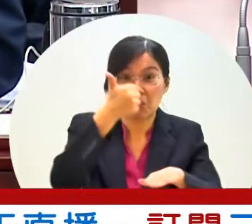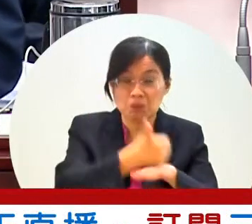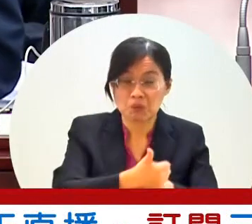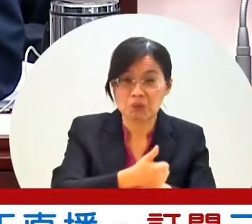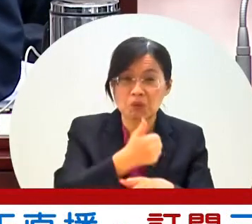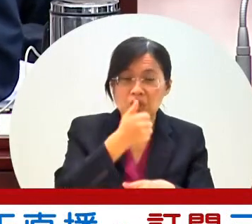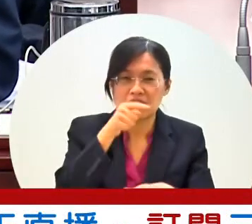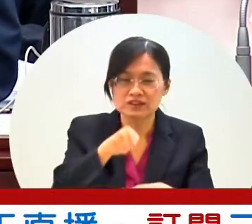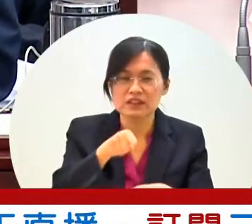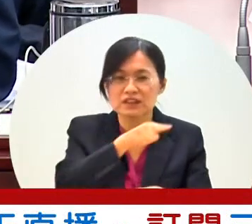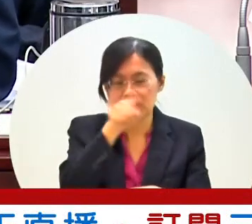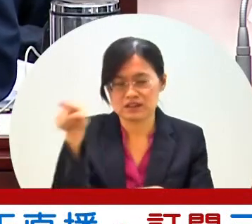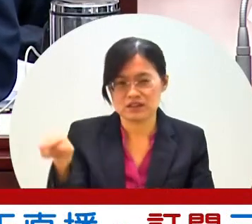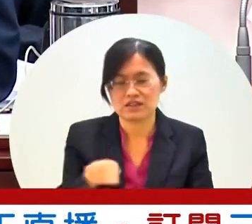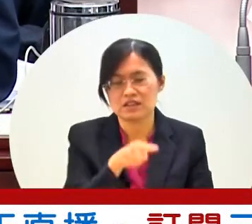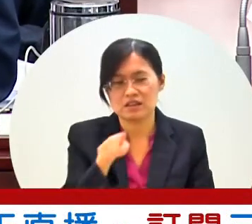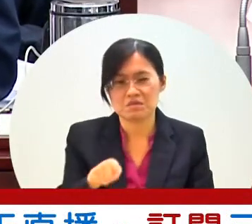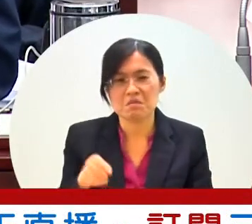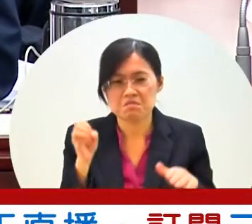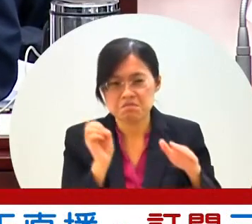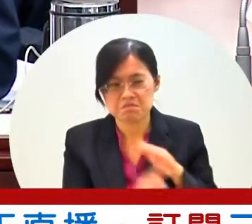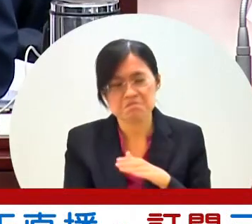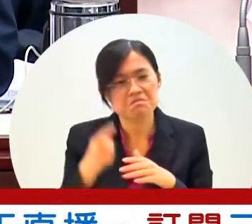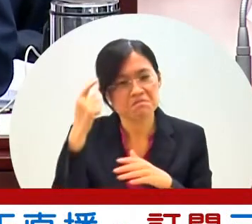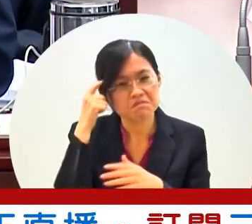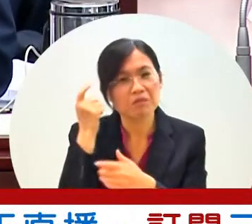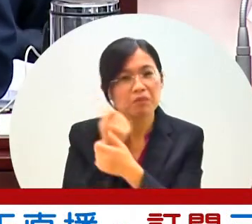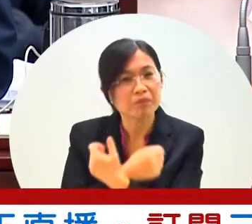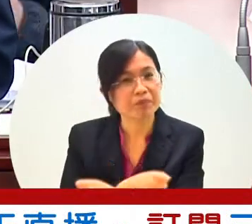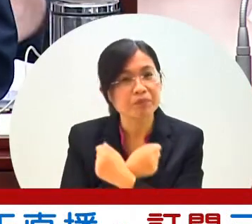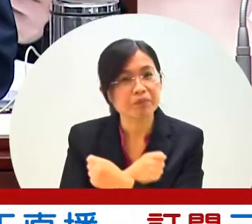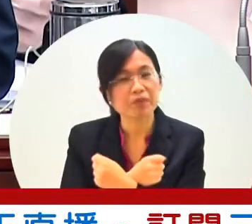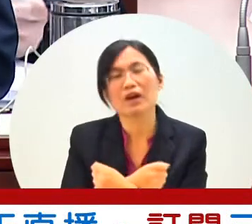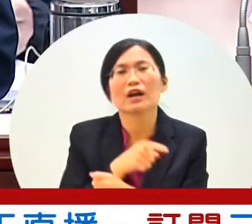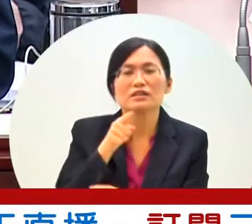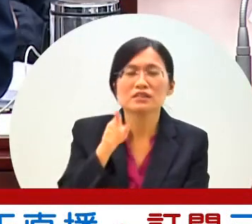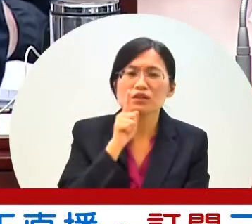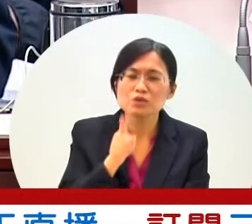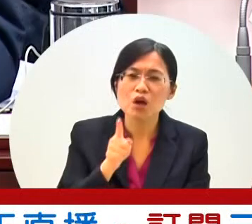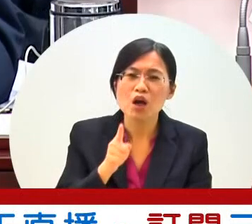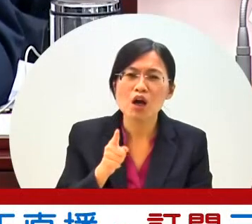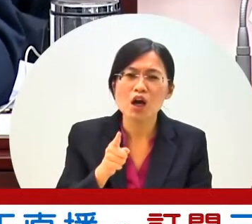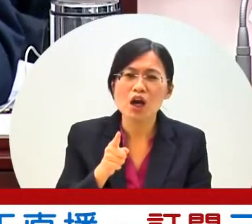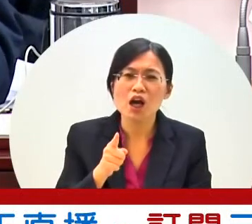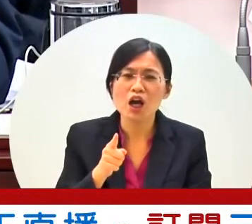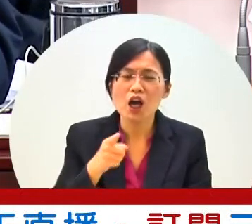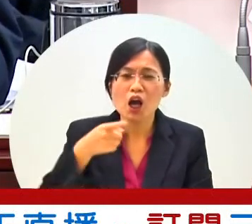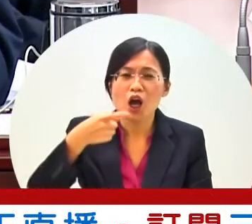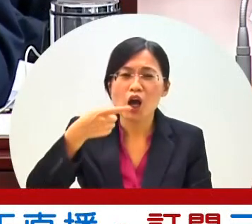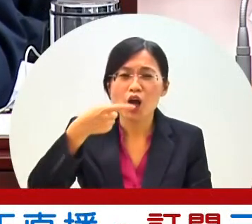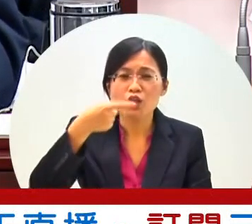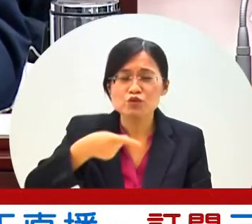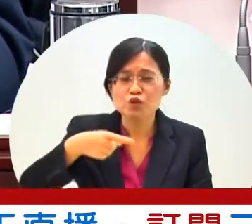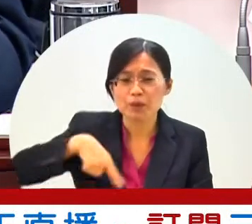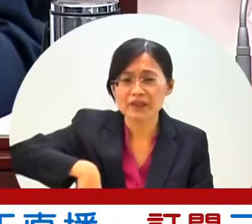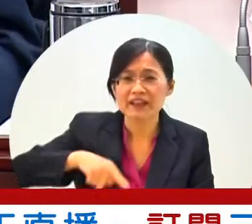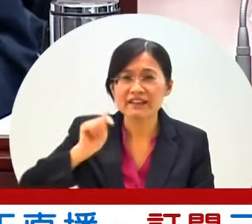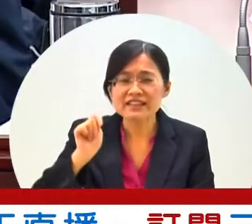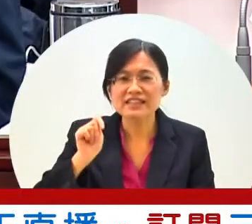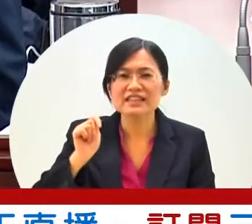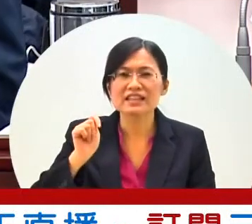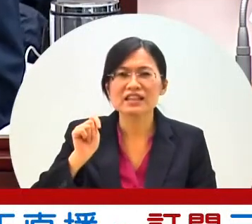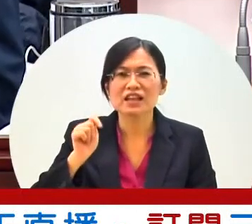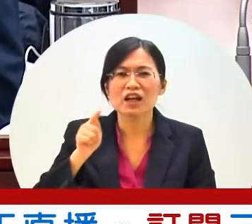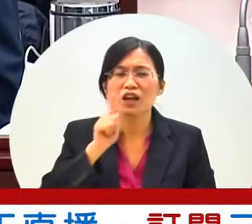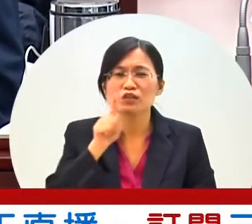重要的这个参考那 ChatGPT 在讲说这个我其实我只是一个地方政